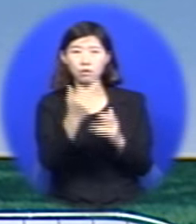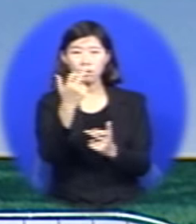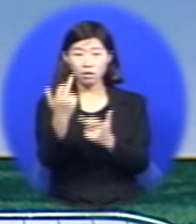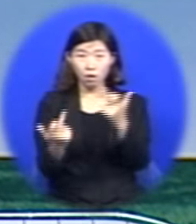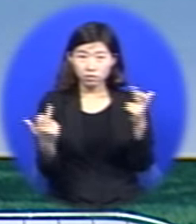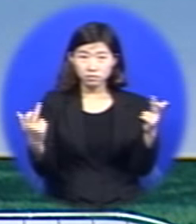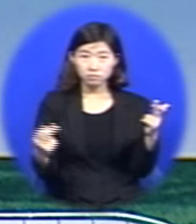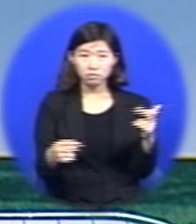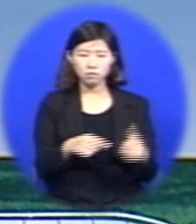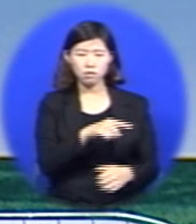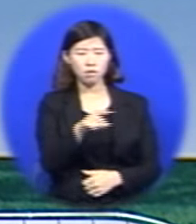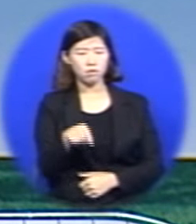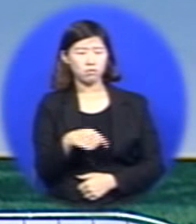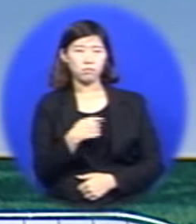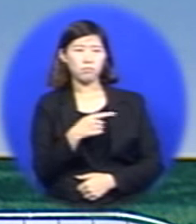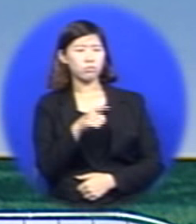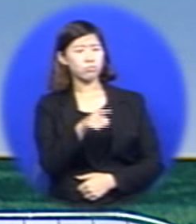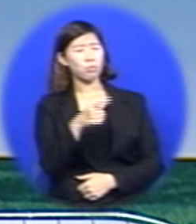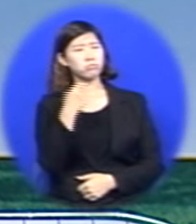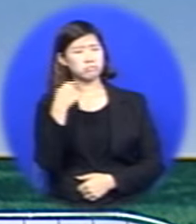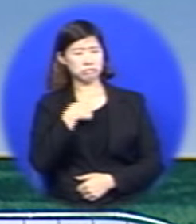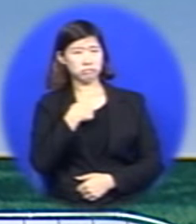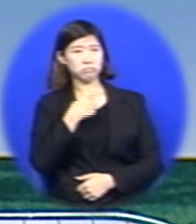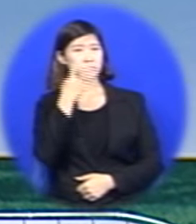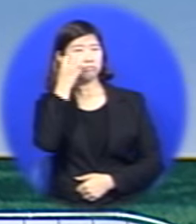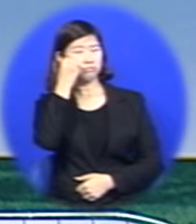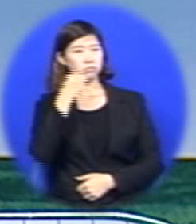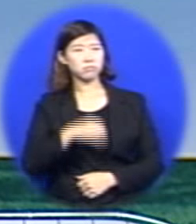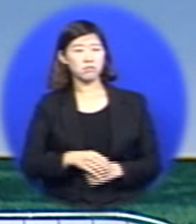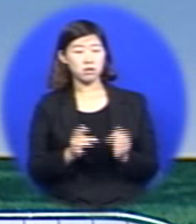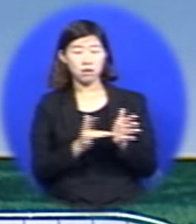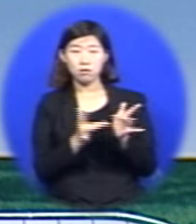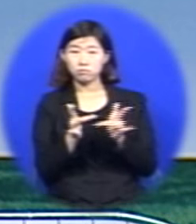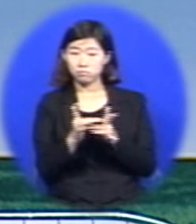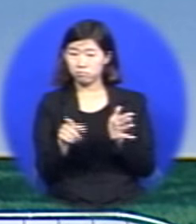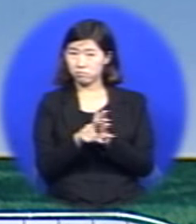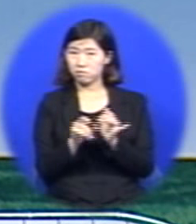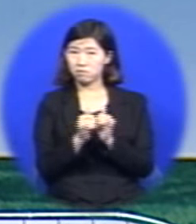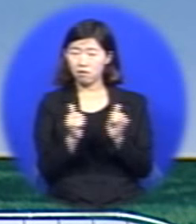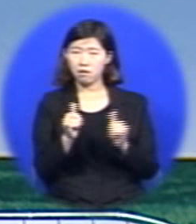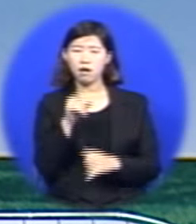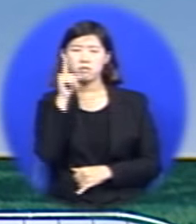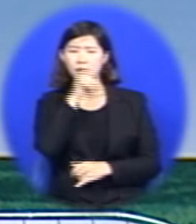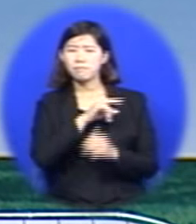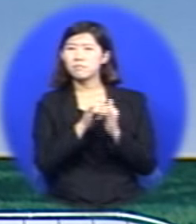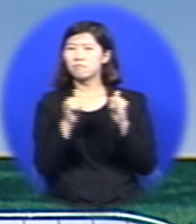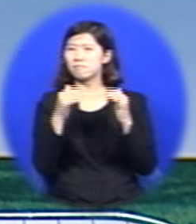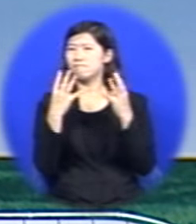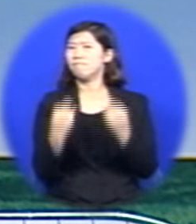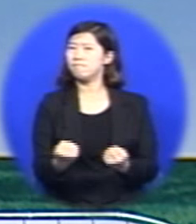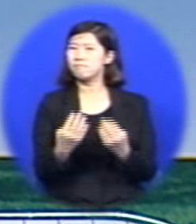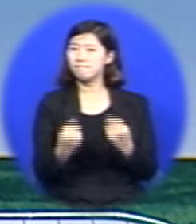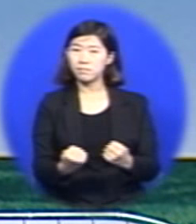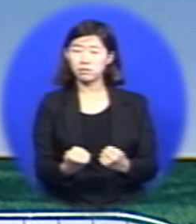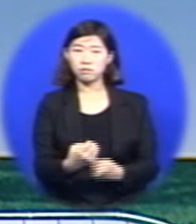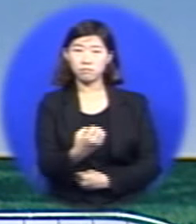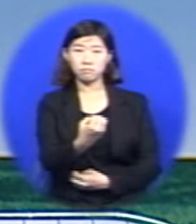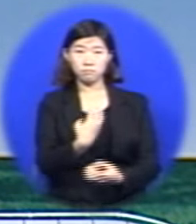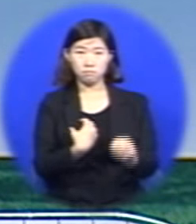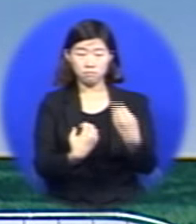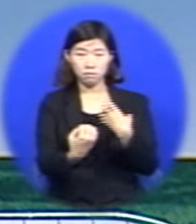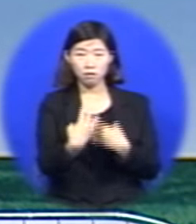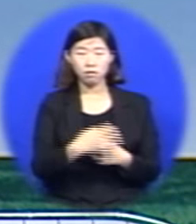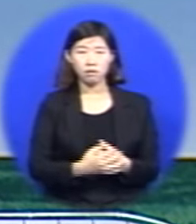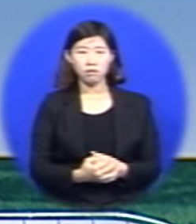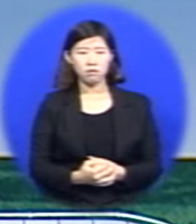너가 이상한 사람이 된거 아니냐. 예수를 믿는 사람은 참 나쁜 사람이 많던데, 너